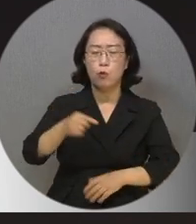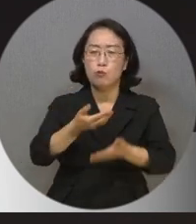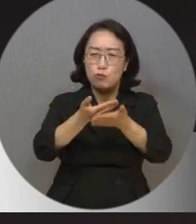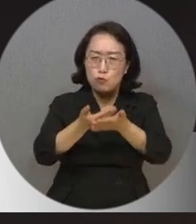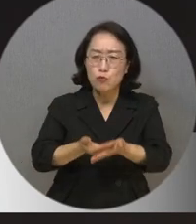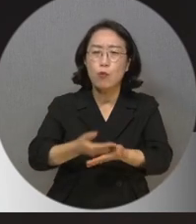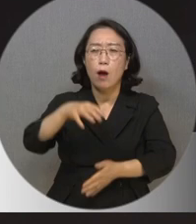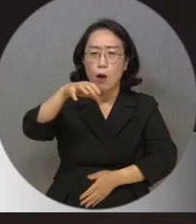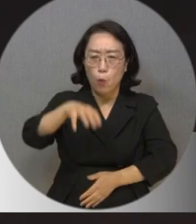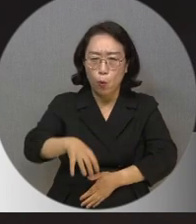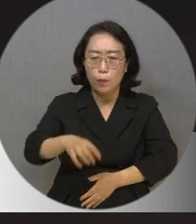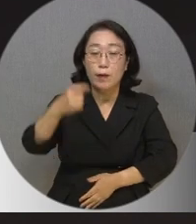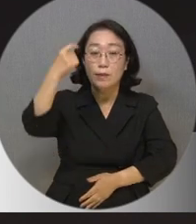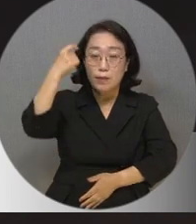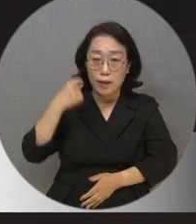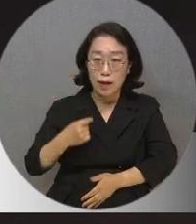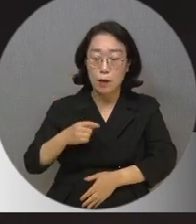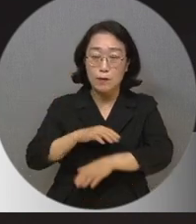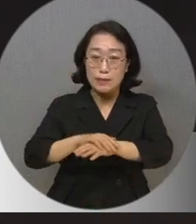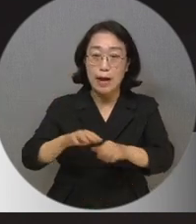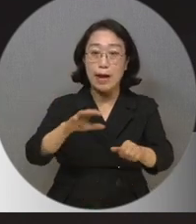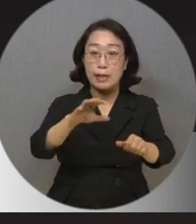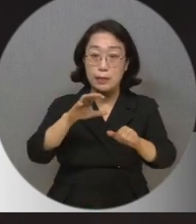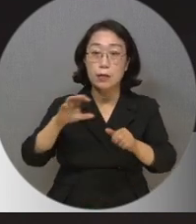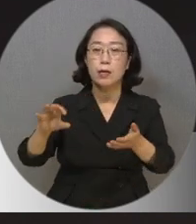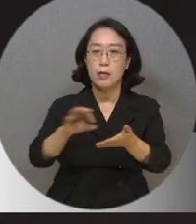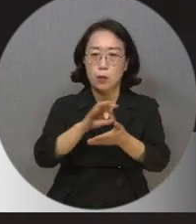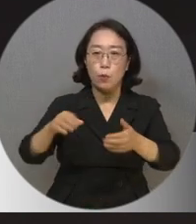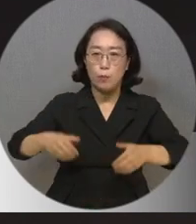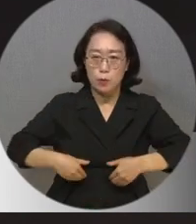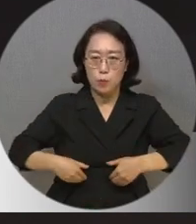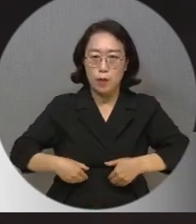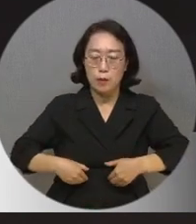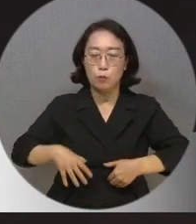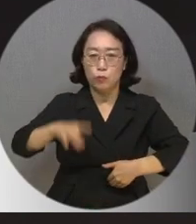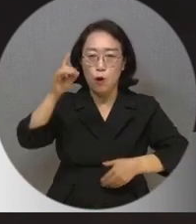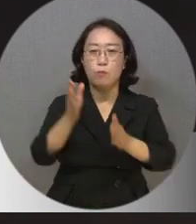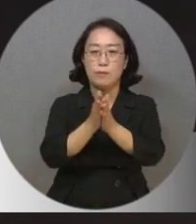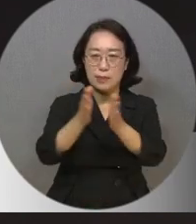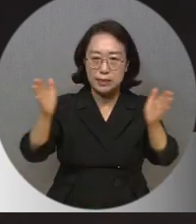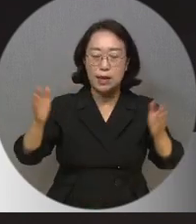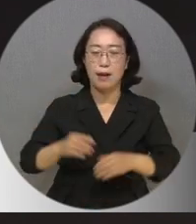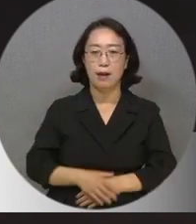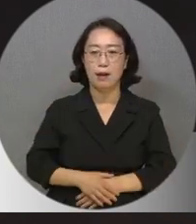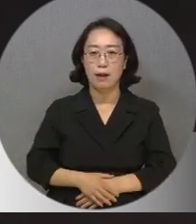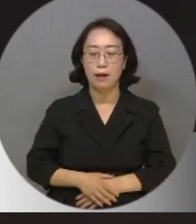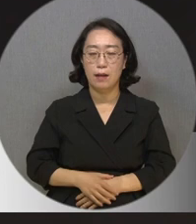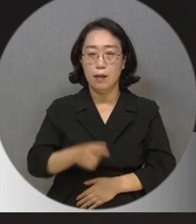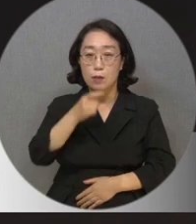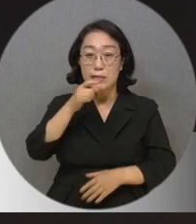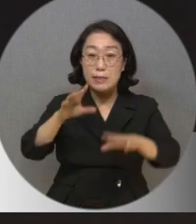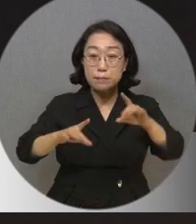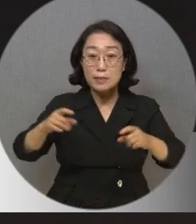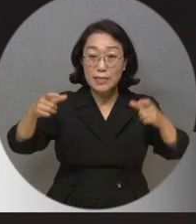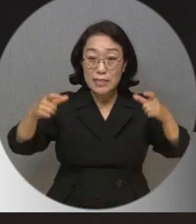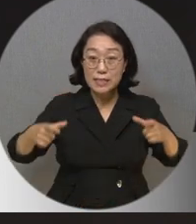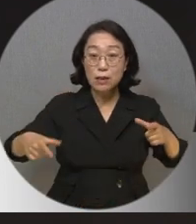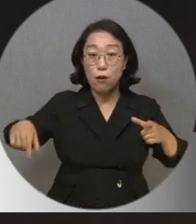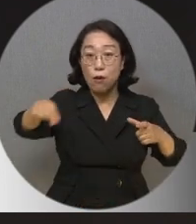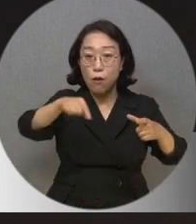보존하고 현명하게 이용하자는 의지를 담아 출범했습니다. 습지의 가치를